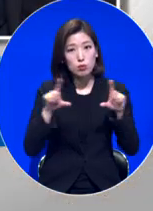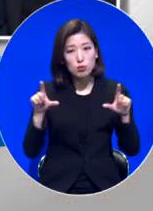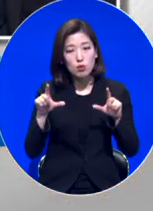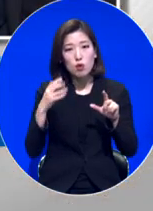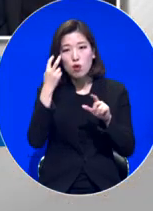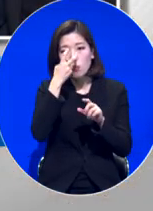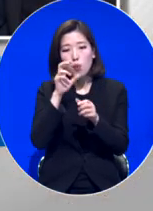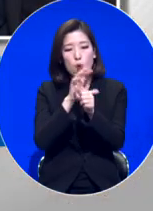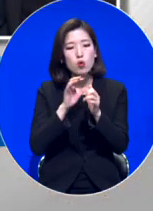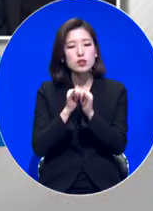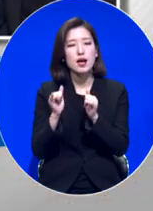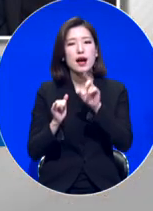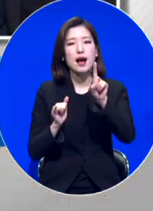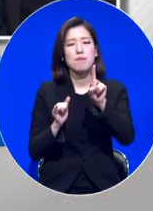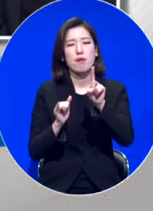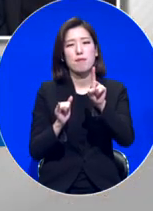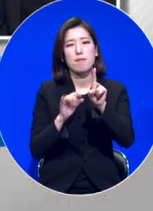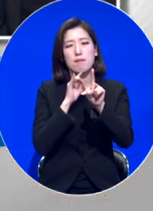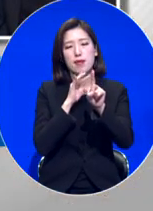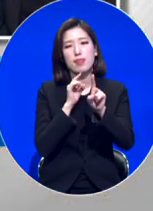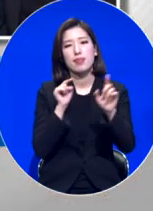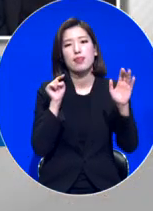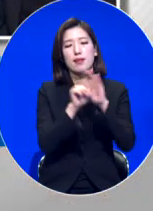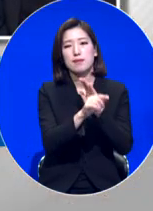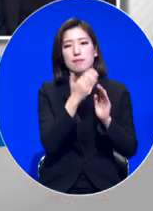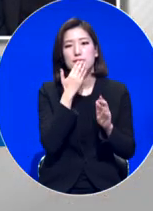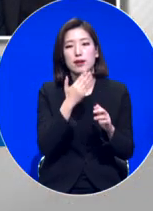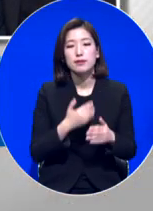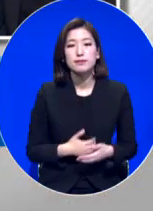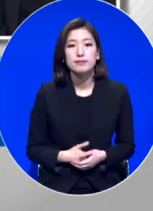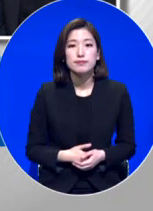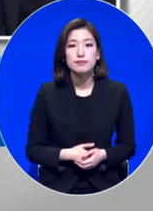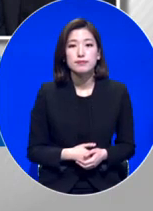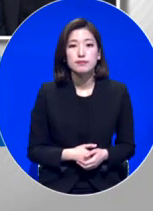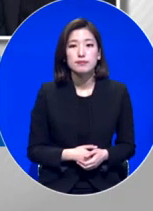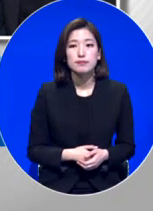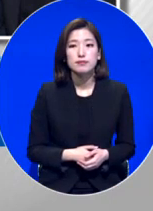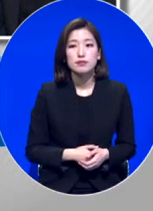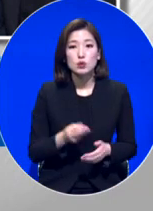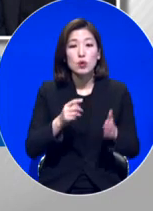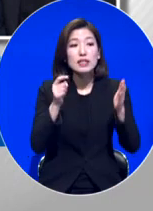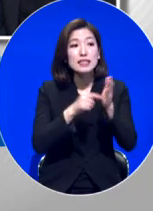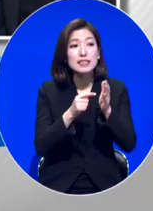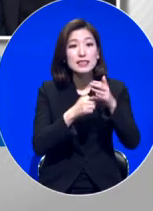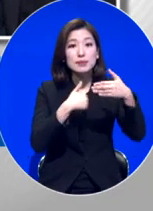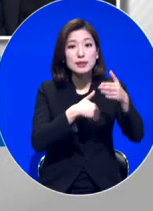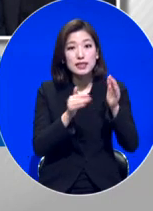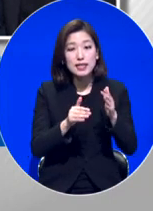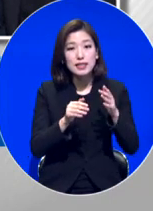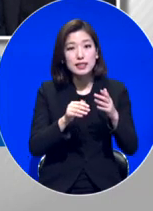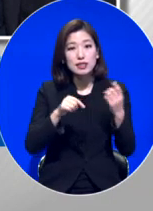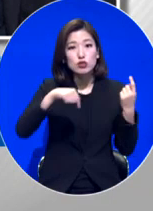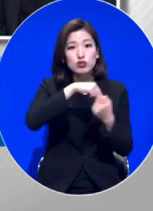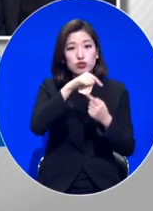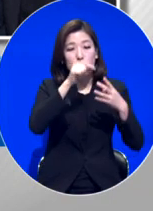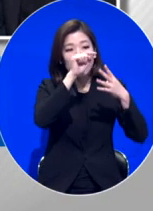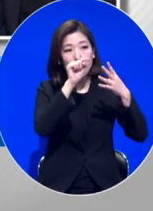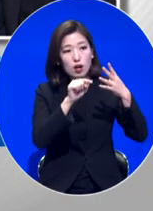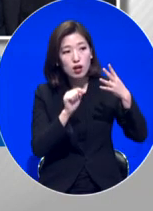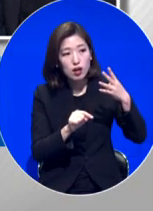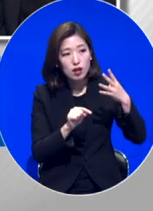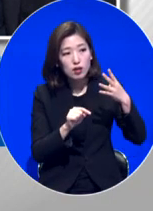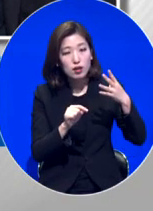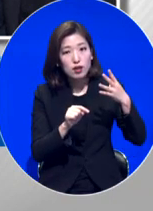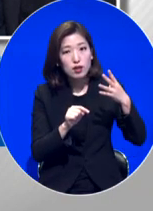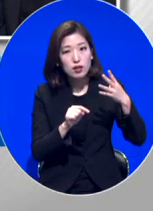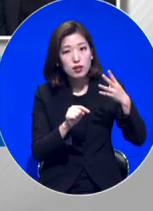세 번째, 응급실 이용 순서와 관련한 부분을 좀 사전에 좀 숙지해 주시면 좋을 것 같습니다. 응급실은 처음